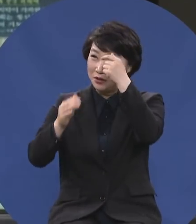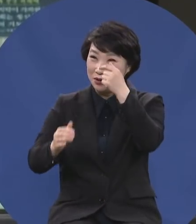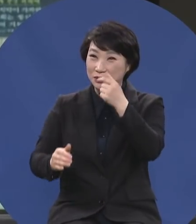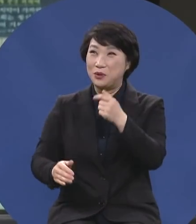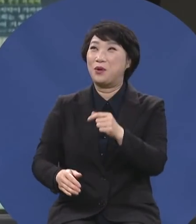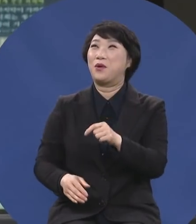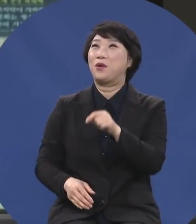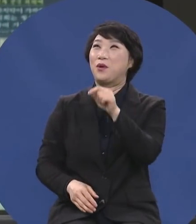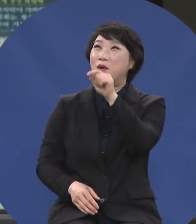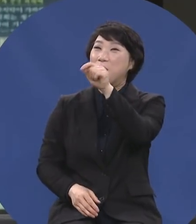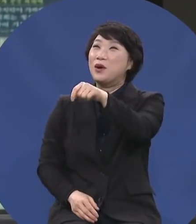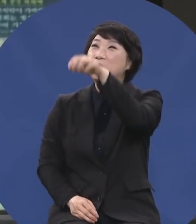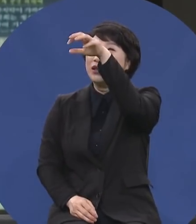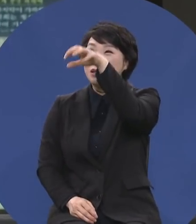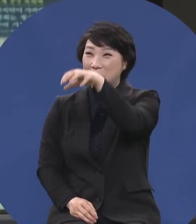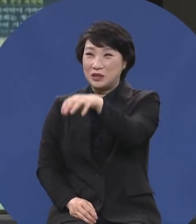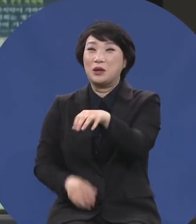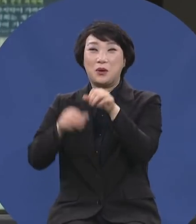앞서간 성도